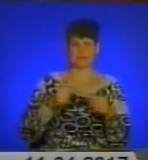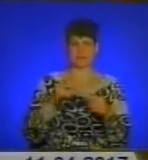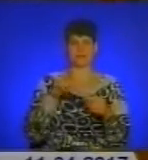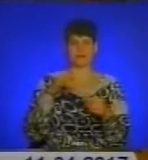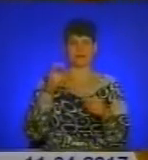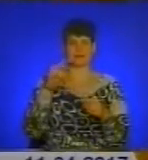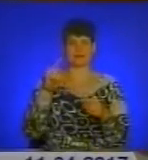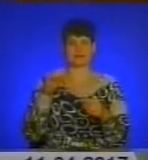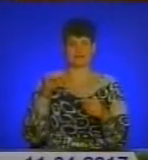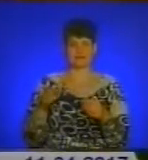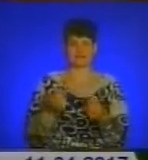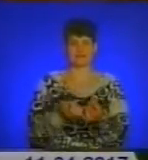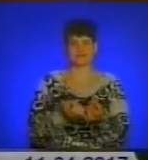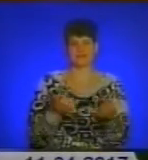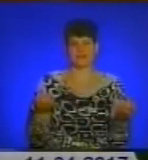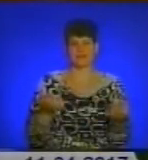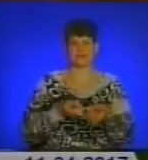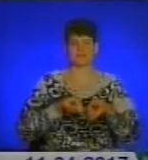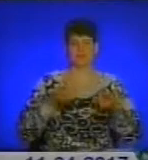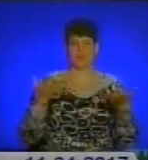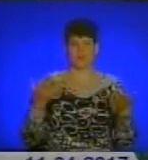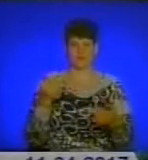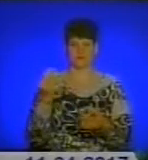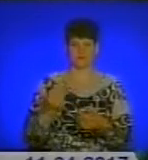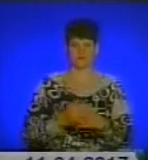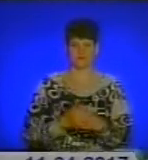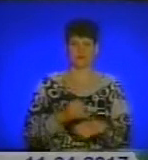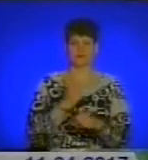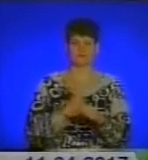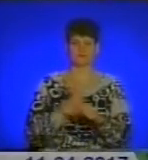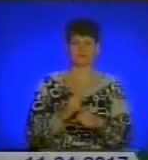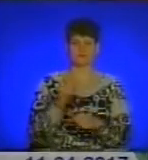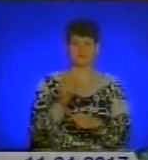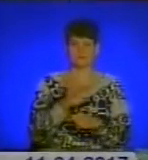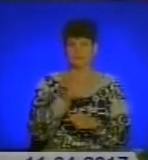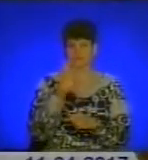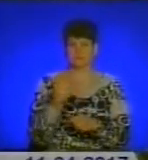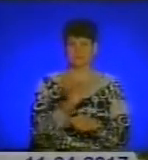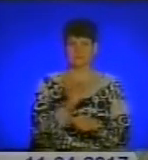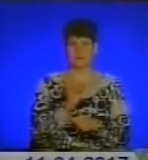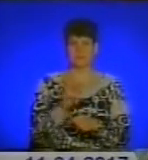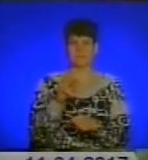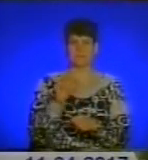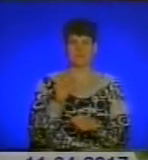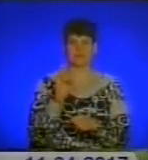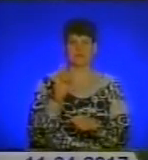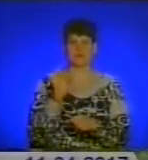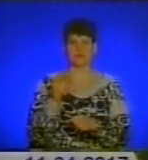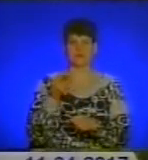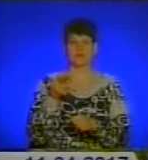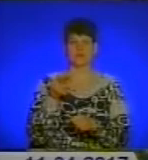пейзажними видами у світлих святкових тонах. Виготовлена вона взагалі, то йде з пінопласту, то